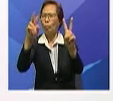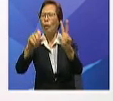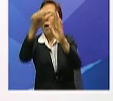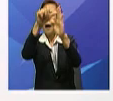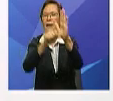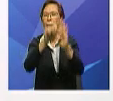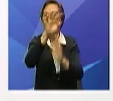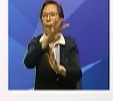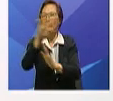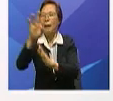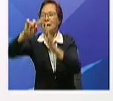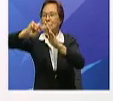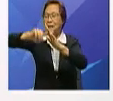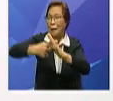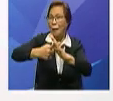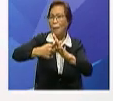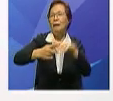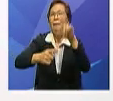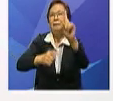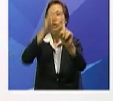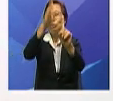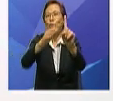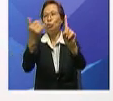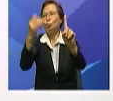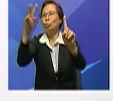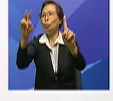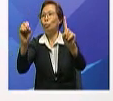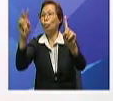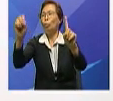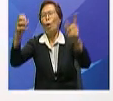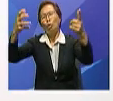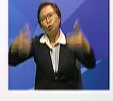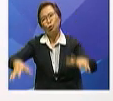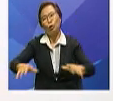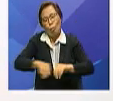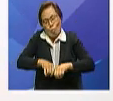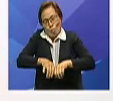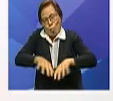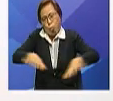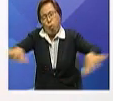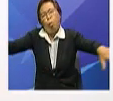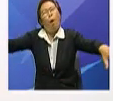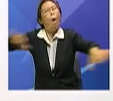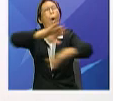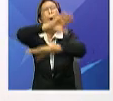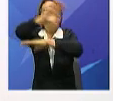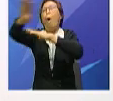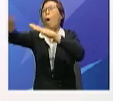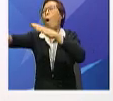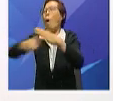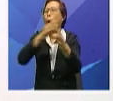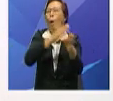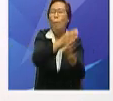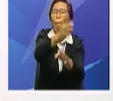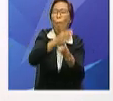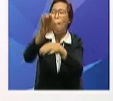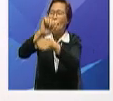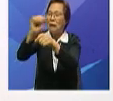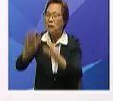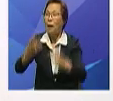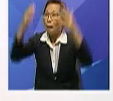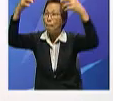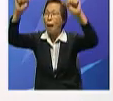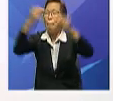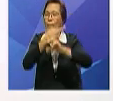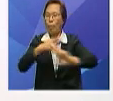akta 46 yang berkuasa pada satu 20 telah diperluas kan kepada semua sektor pekerjaan bagi majikan